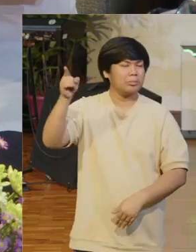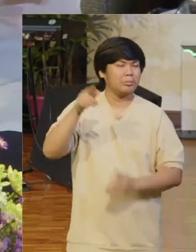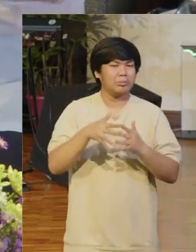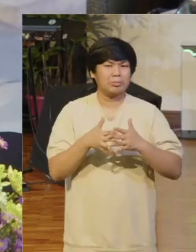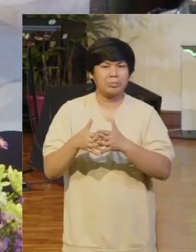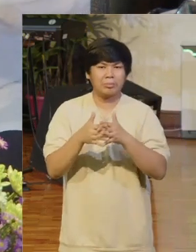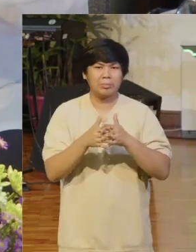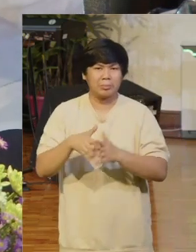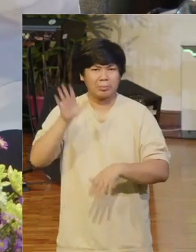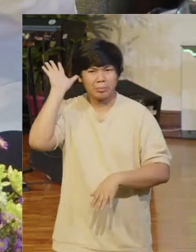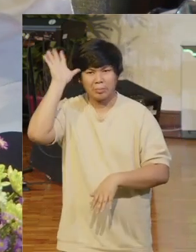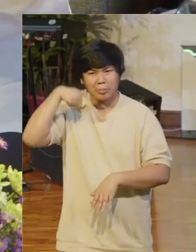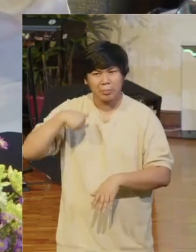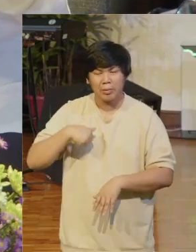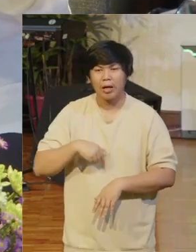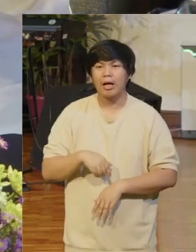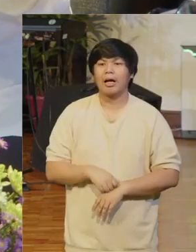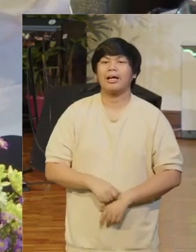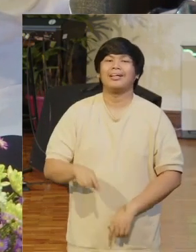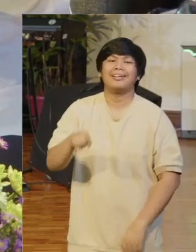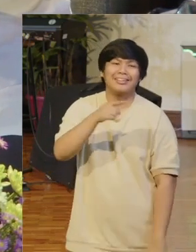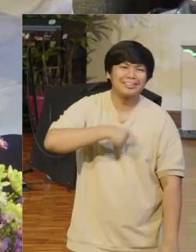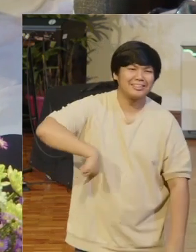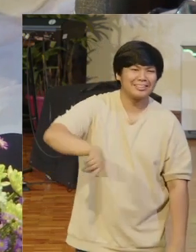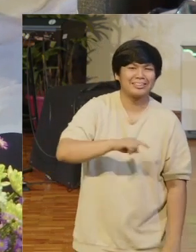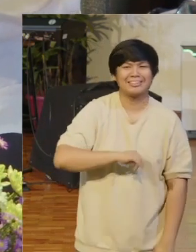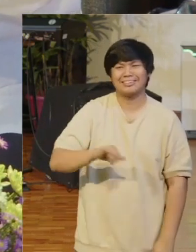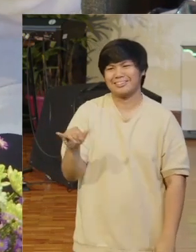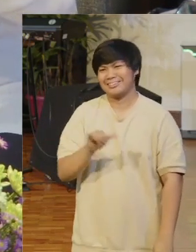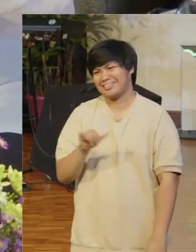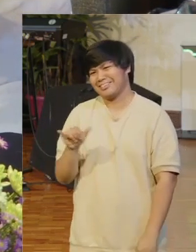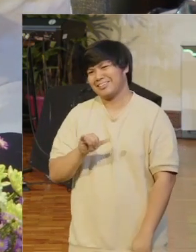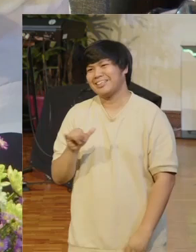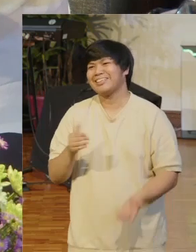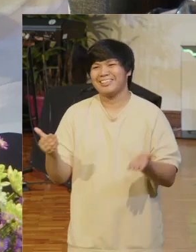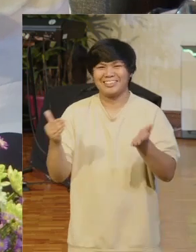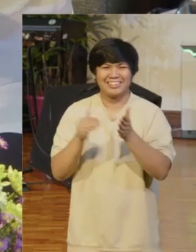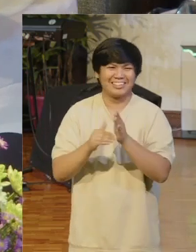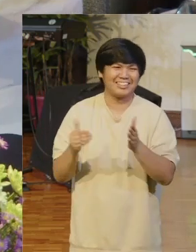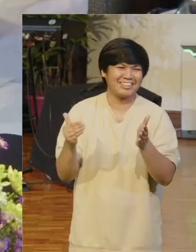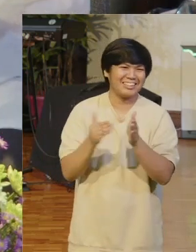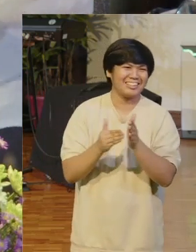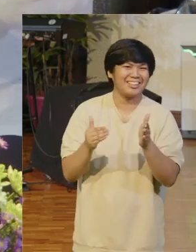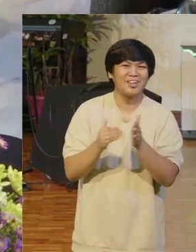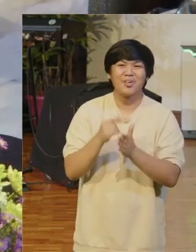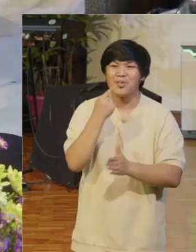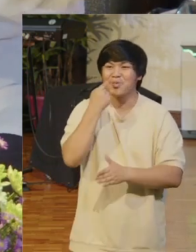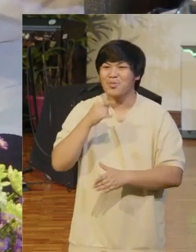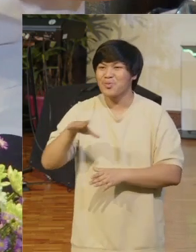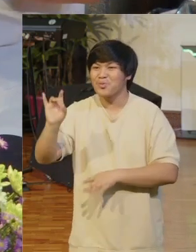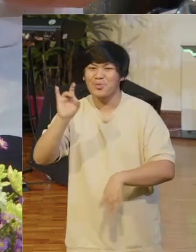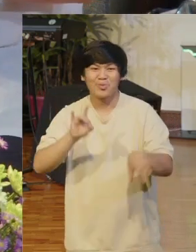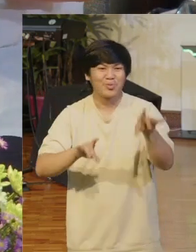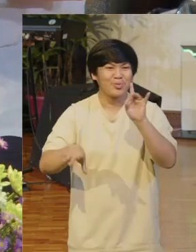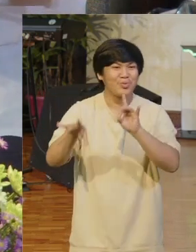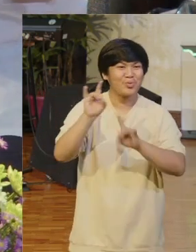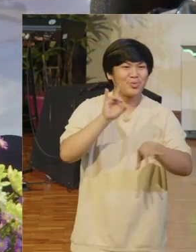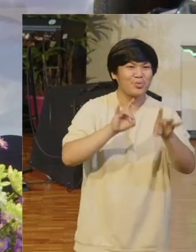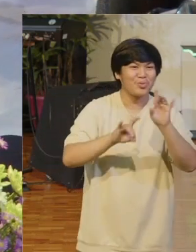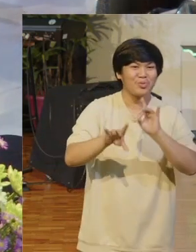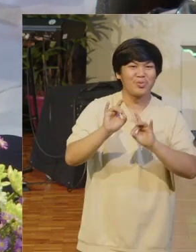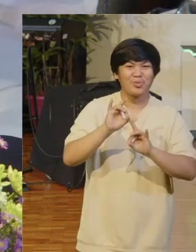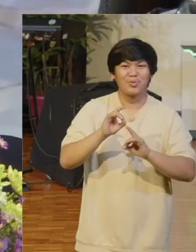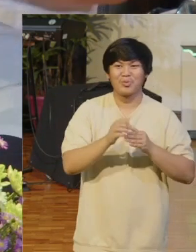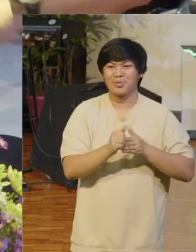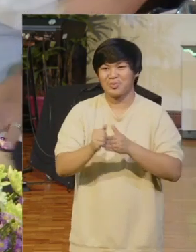magpintas, ano ba naman tayo? No? Eto na naman tayo, di ba? Sino ba ang mga pinipili nating leader?